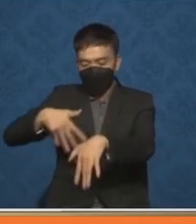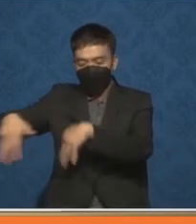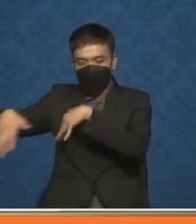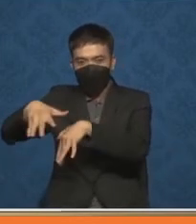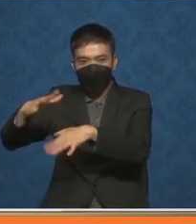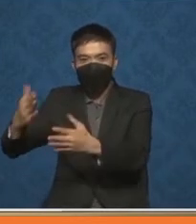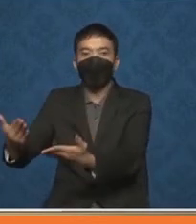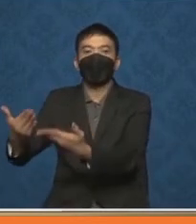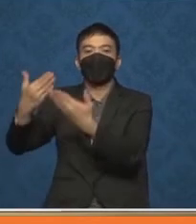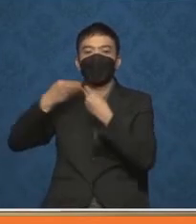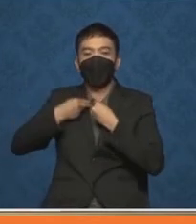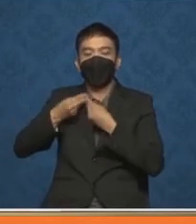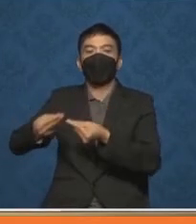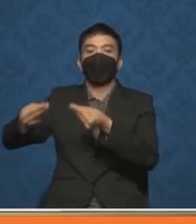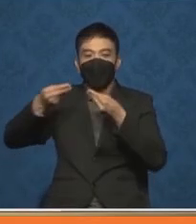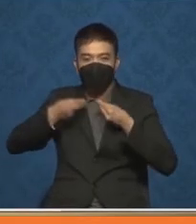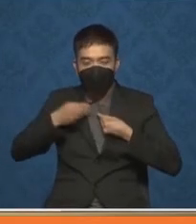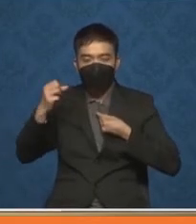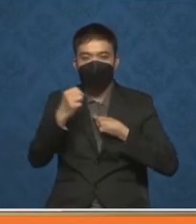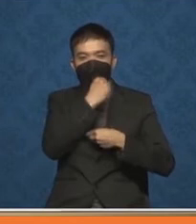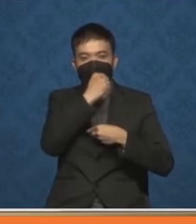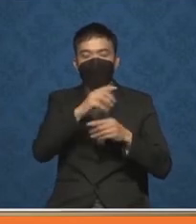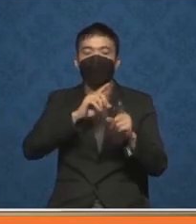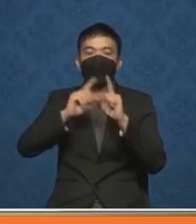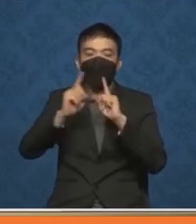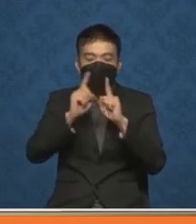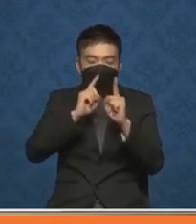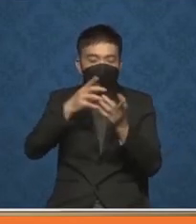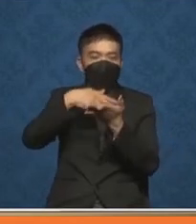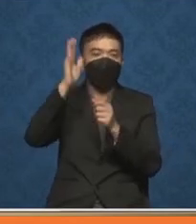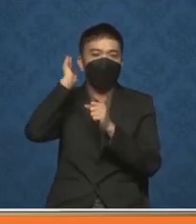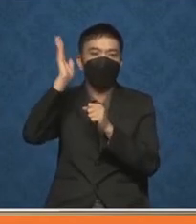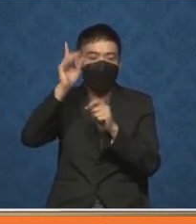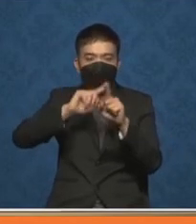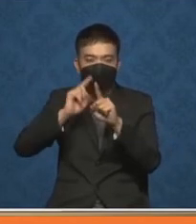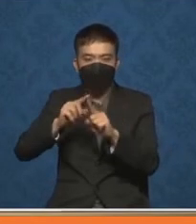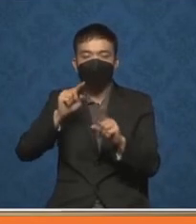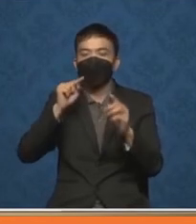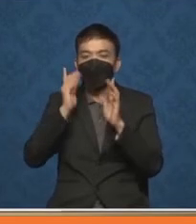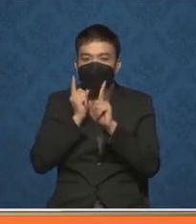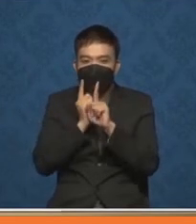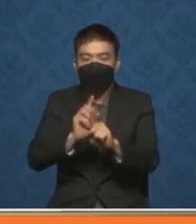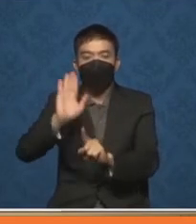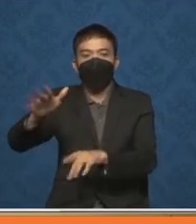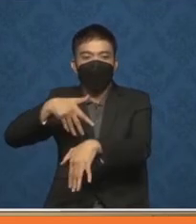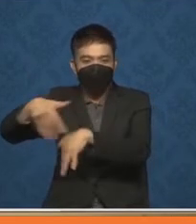นให้มอบให้นี้ให้เป็นประโยชน์กับประชาชนเพื่อให้สมกับคำว่าประชาธิป